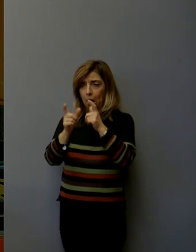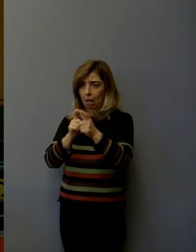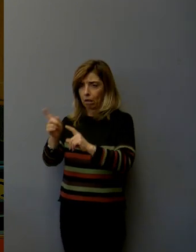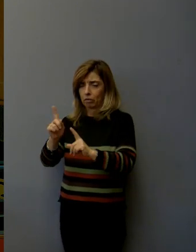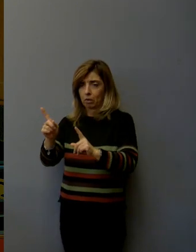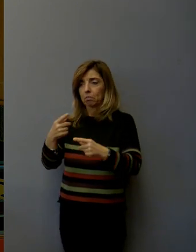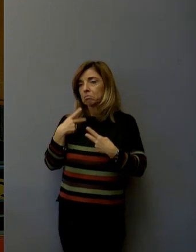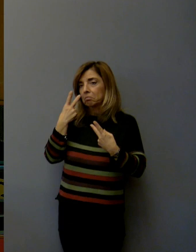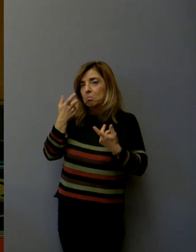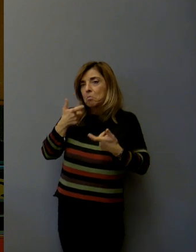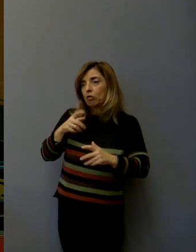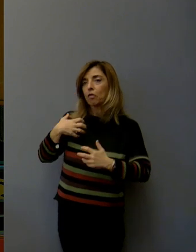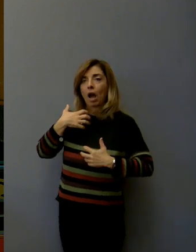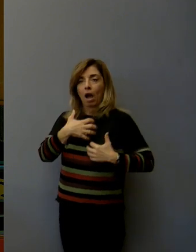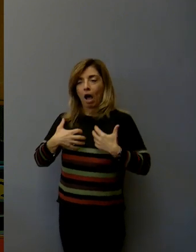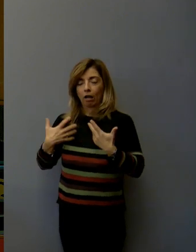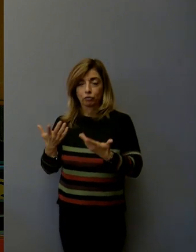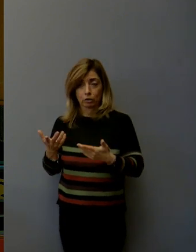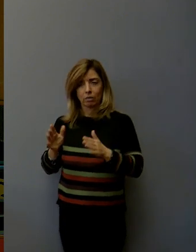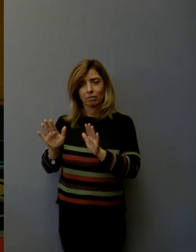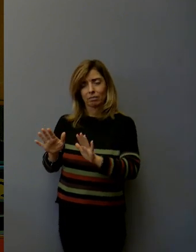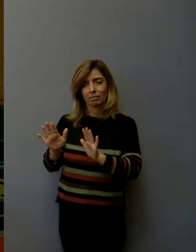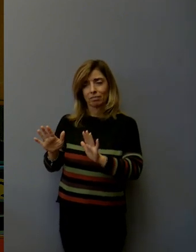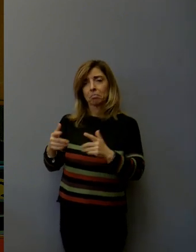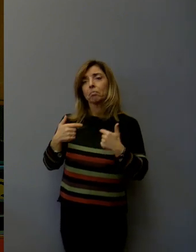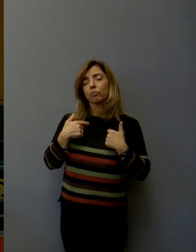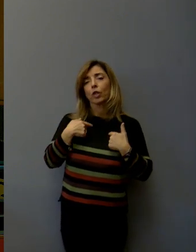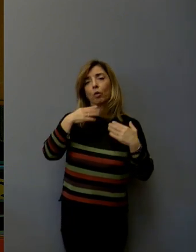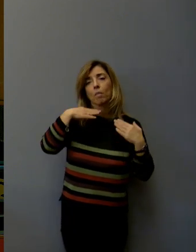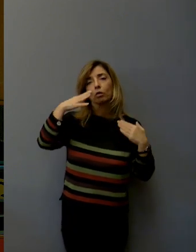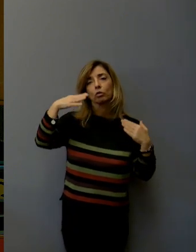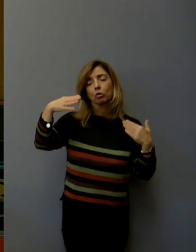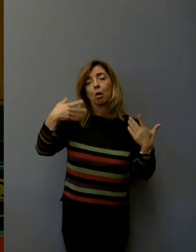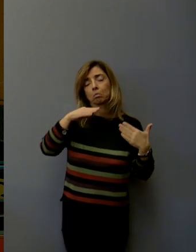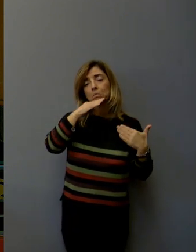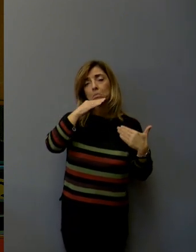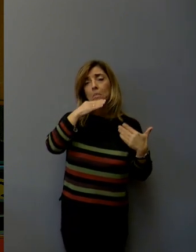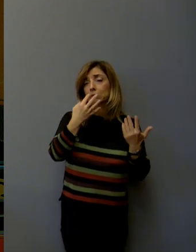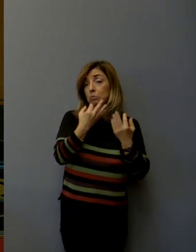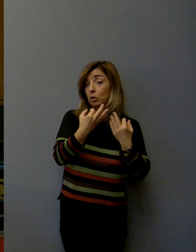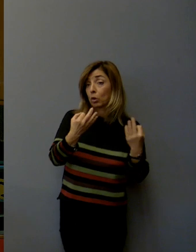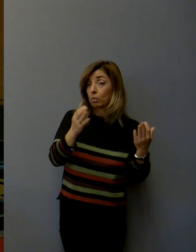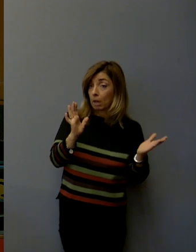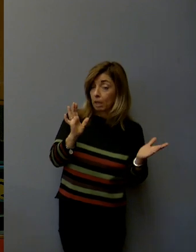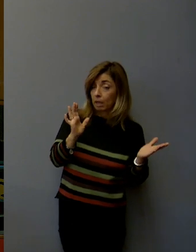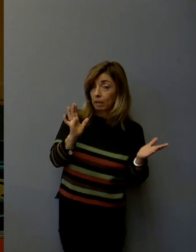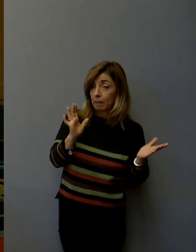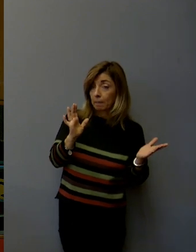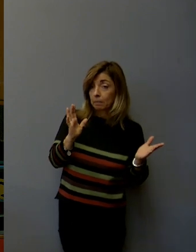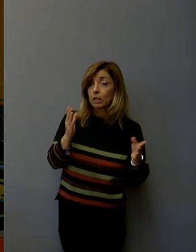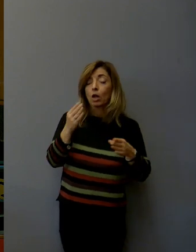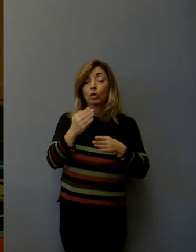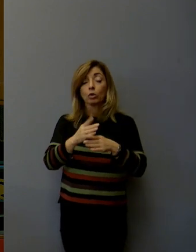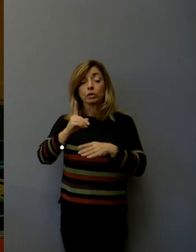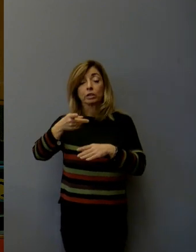il motivo di agitarsi Anche perché credo di tenere un tono mi pare abbastanza normale no e la consigliera